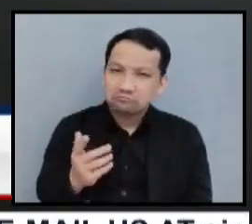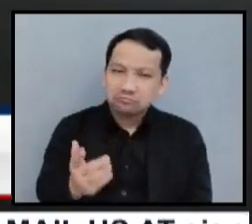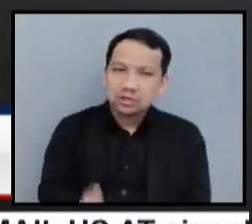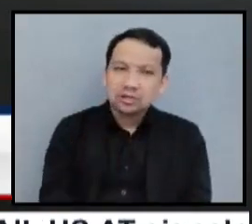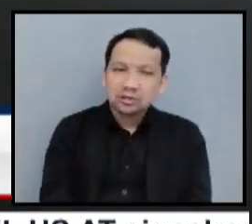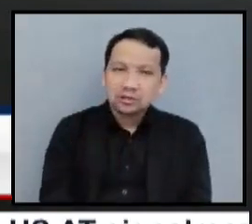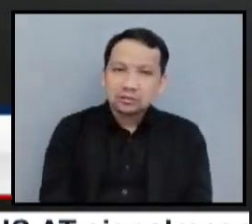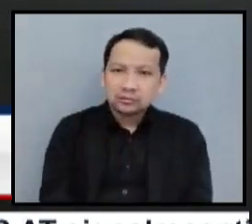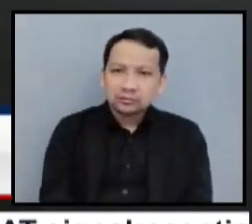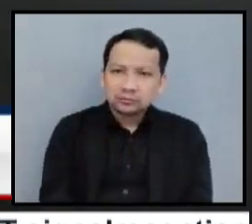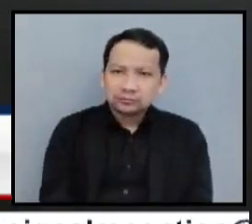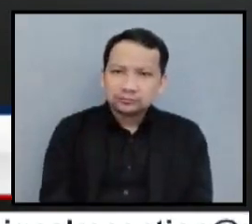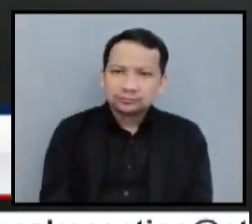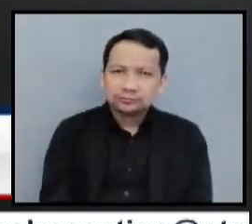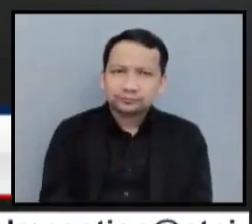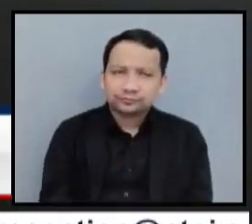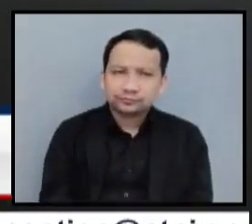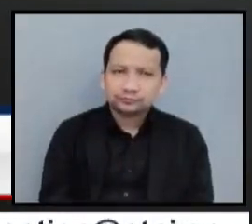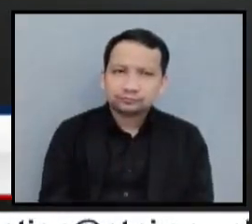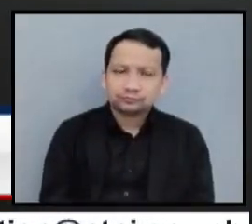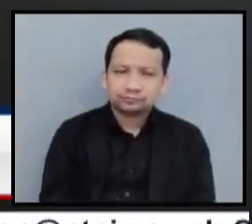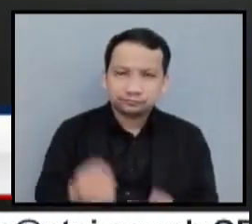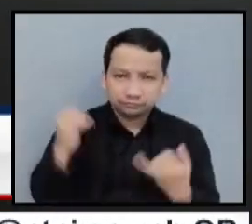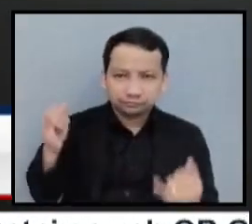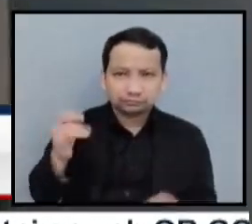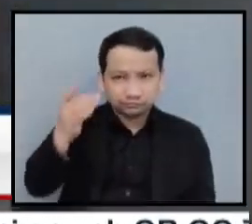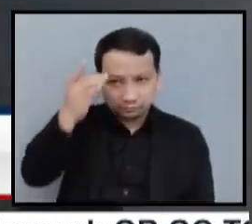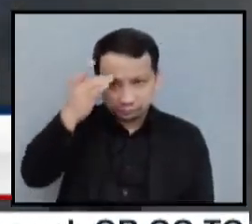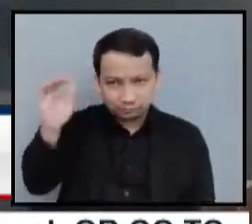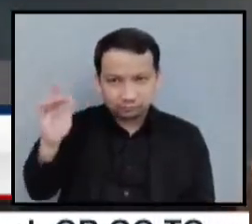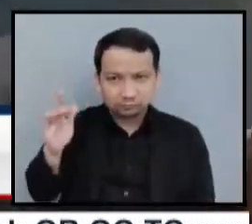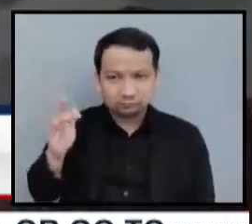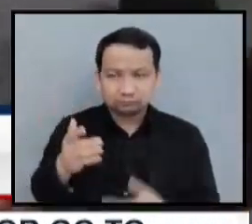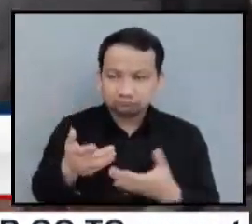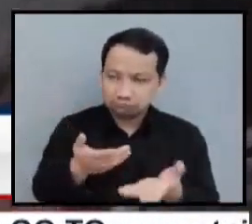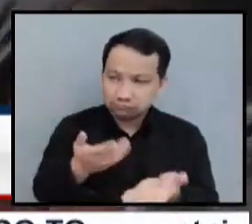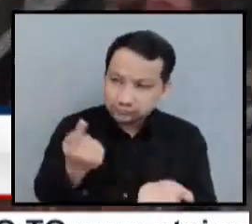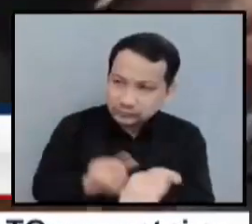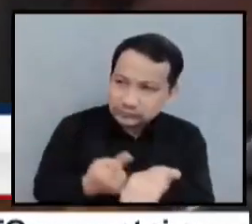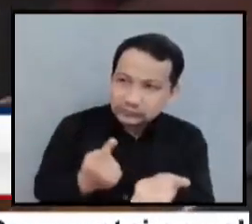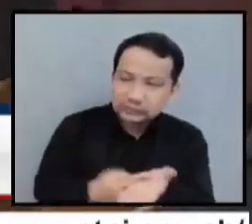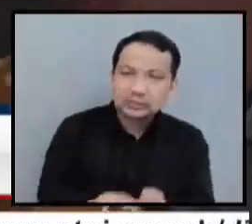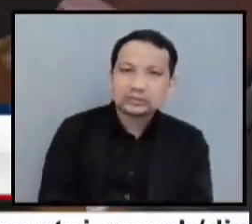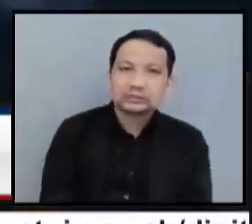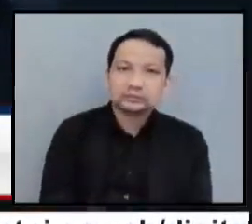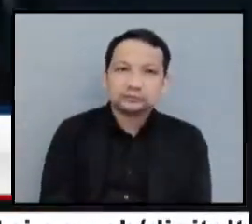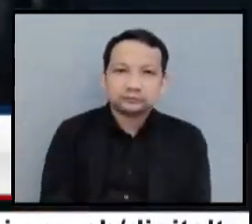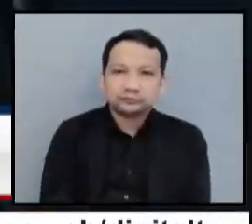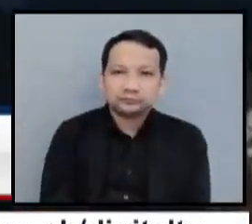ano naman yung mga Igorot, magaling silang makipagkaibigan.